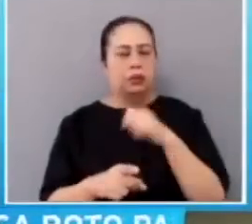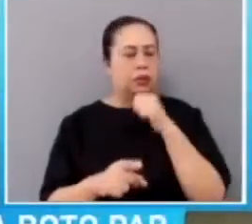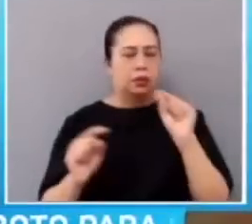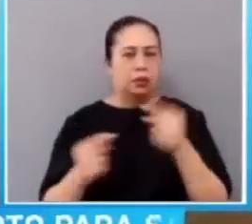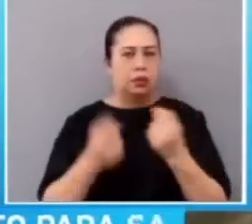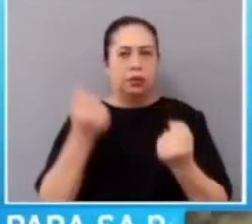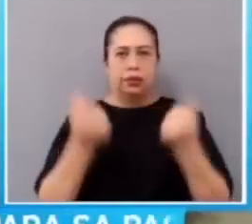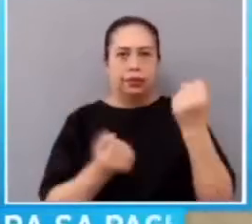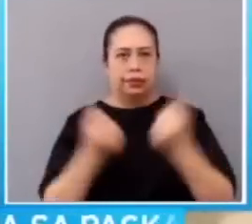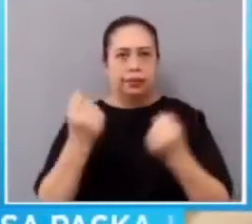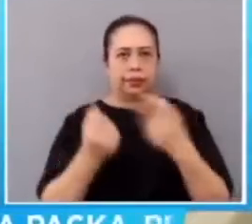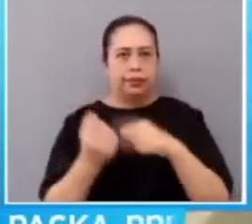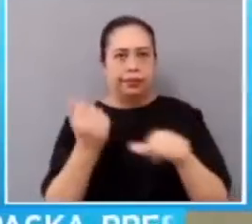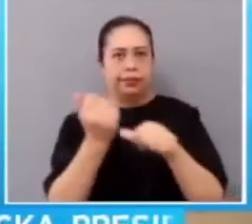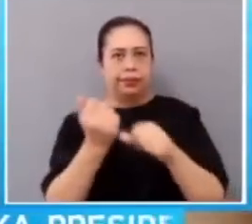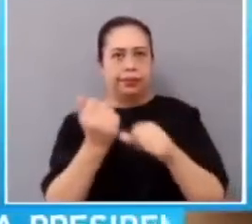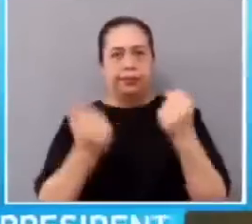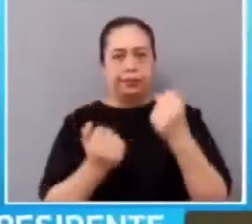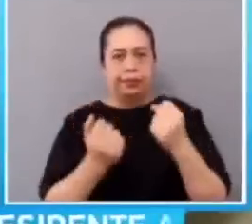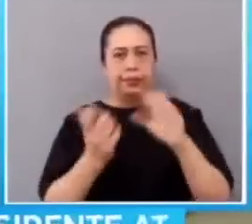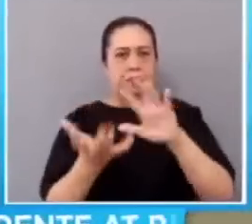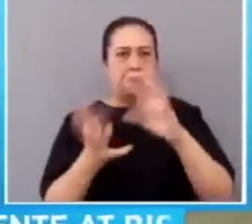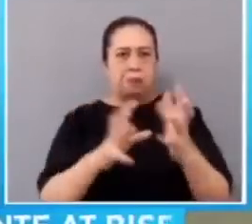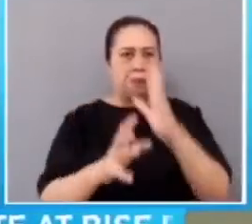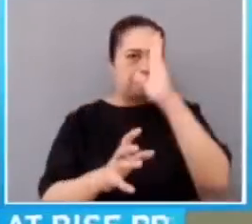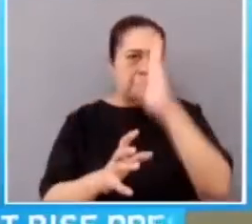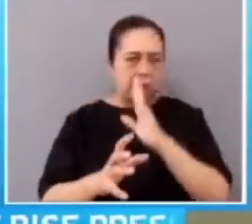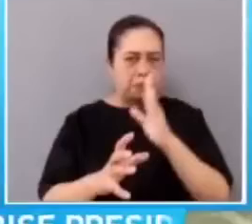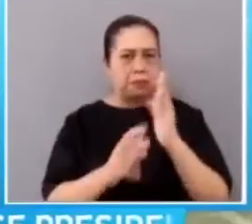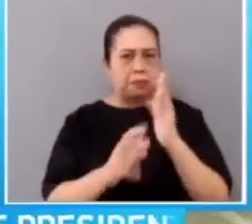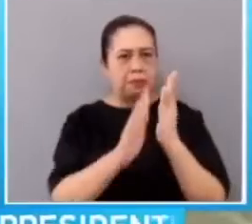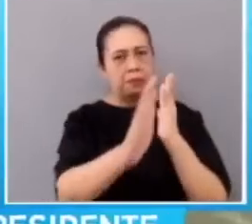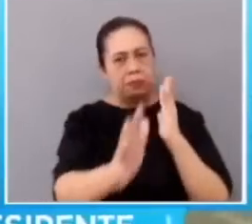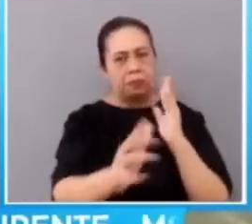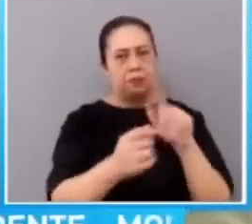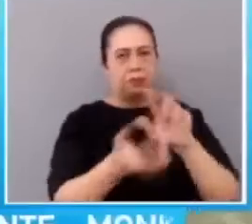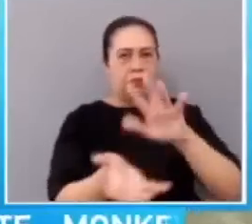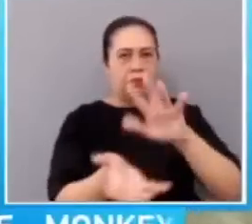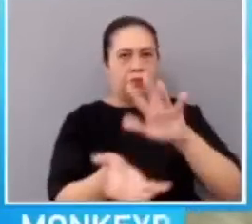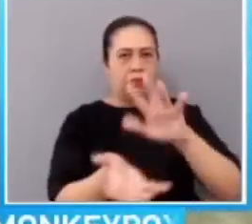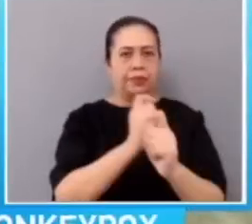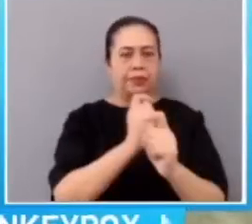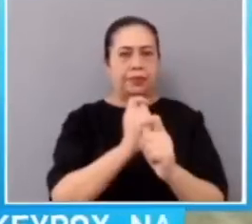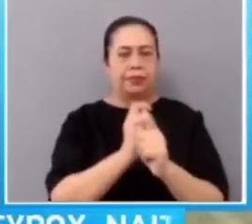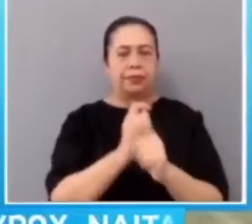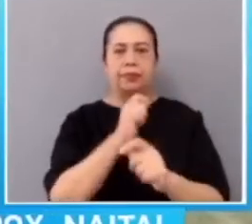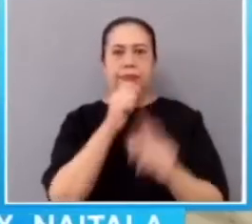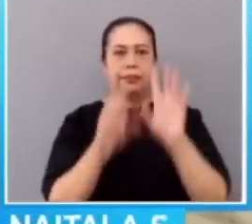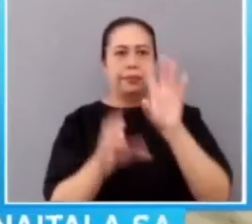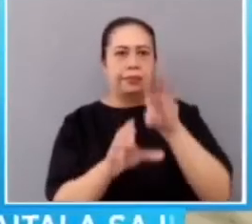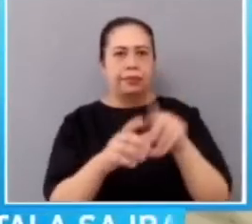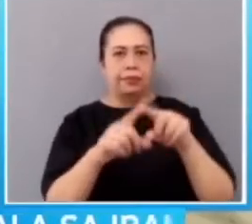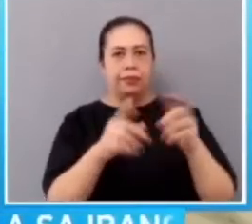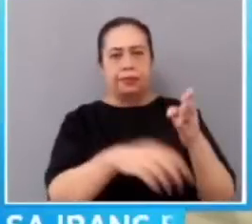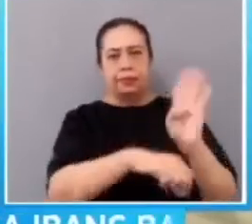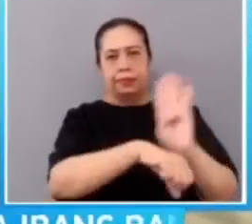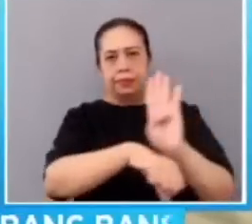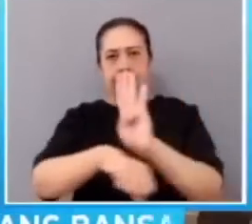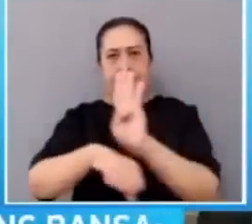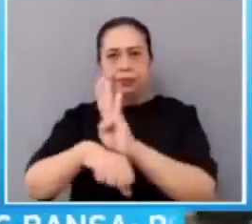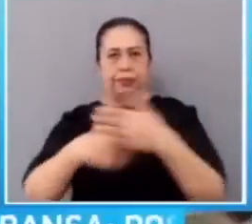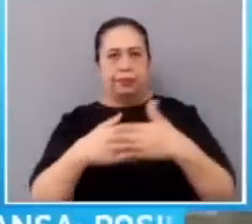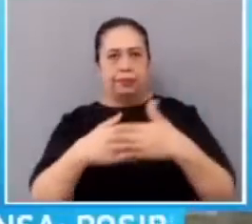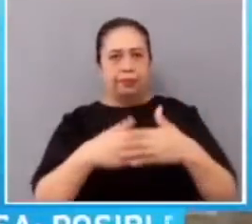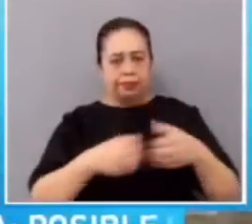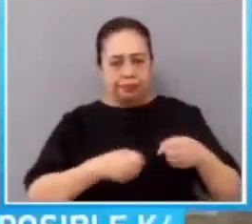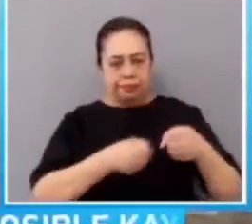pahinante. Nadaganan at nasira ang road fence sa pagtagilid ng truck. Hindi naman nadamay ang mga establishmento sa tabi ng kalsada.